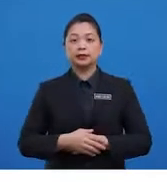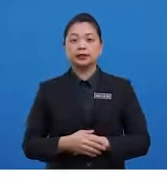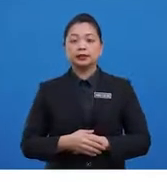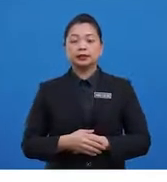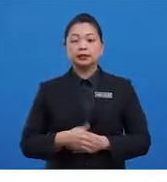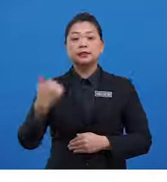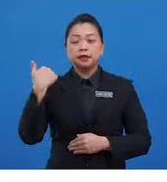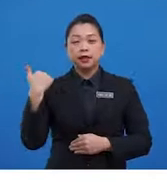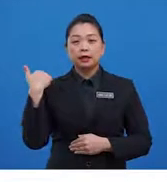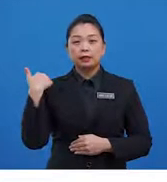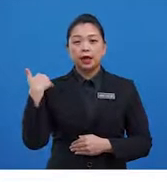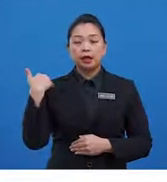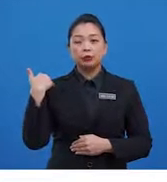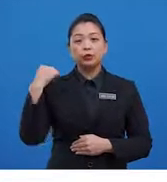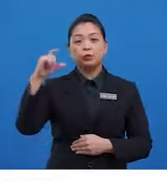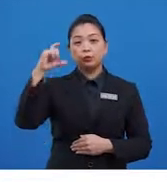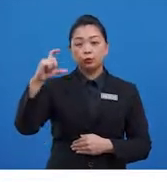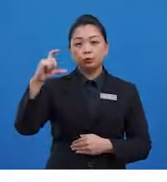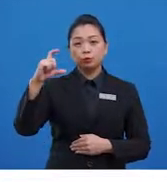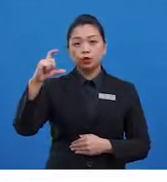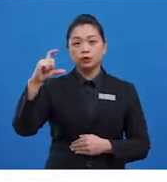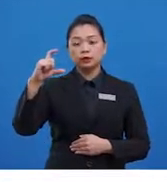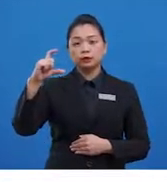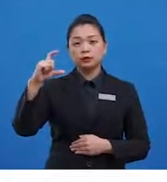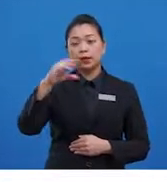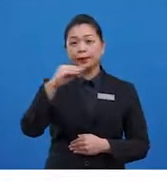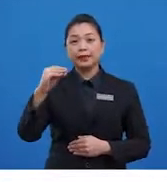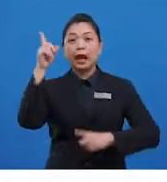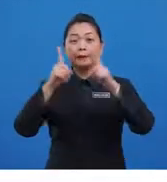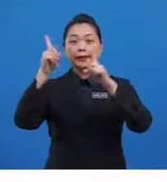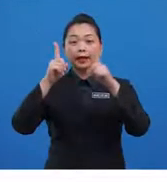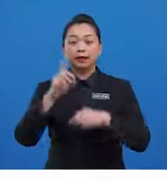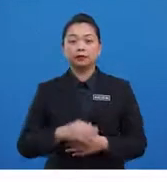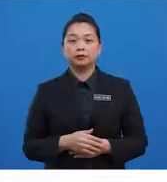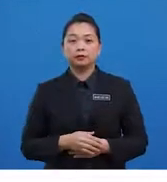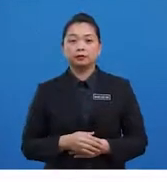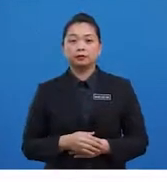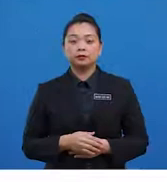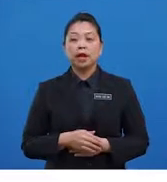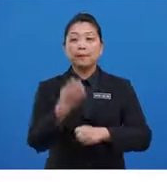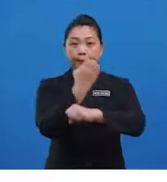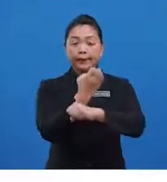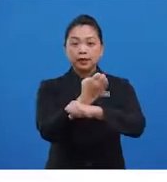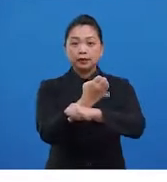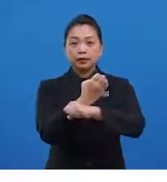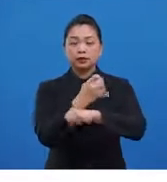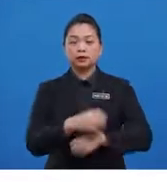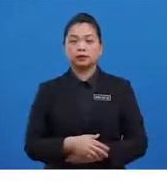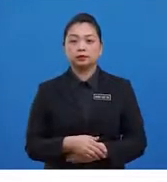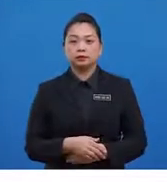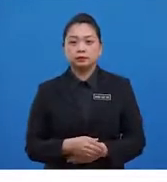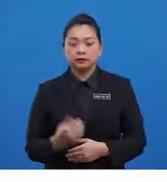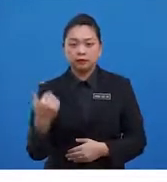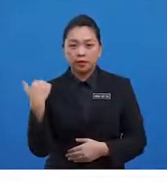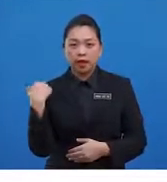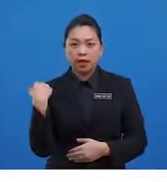bulatan tersebut terdapat ukiran anak bulan dan bintang daripada emas. Terdapat